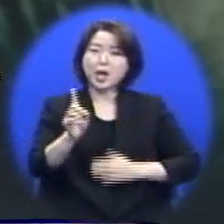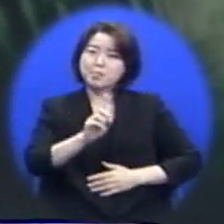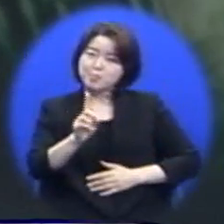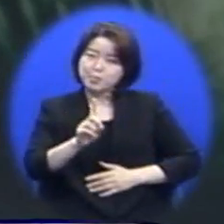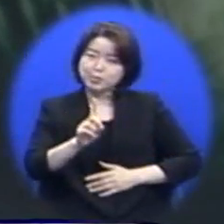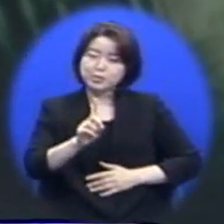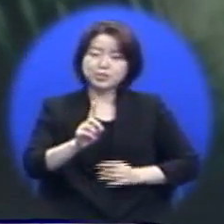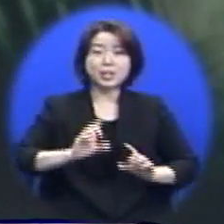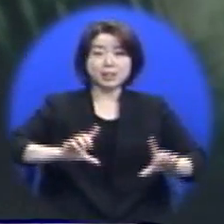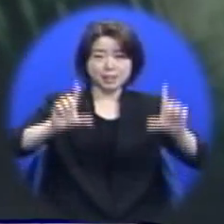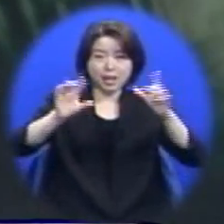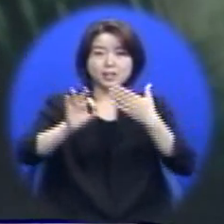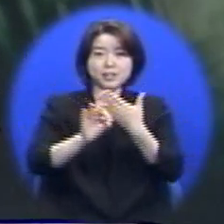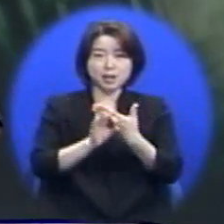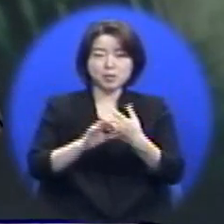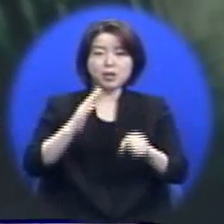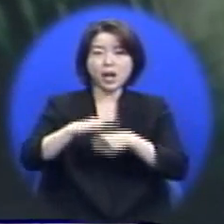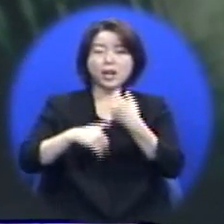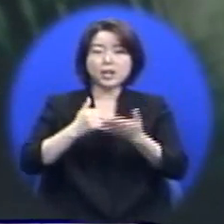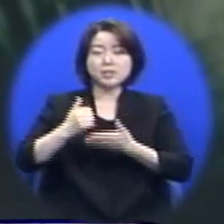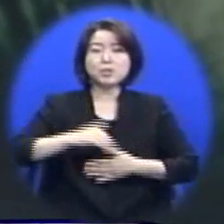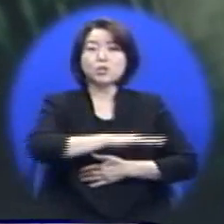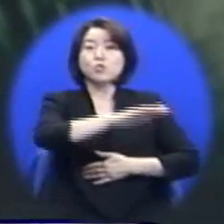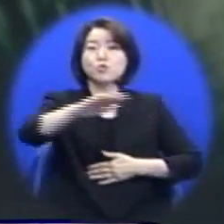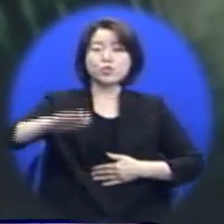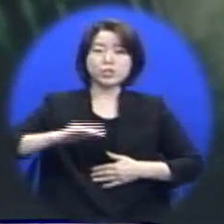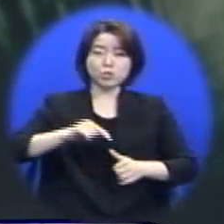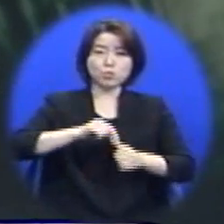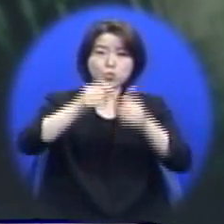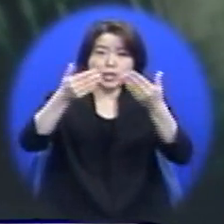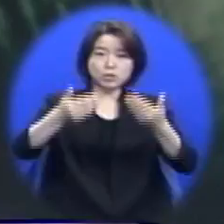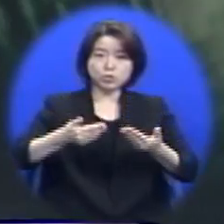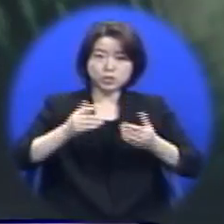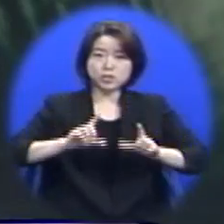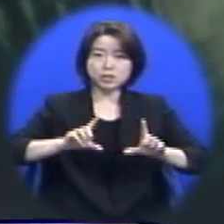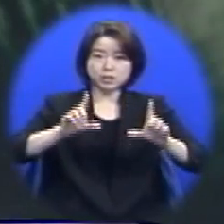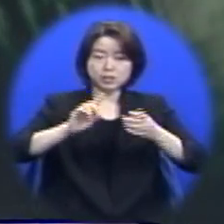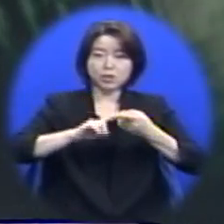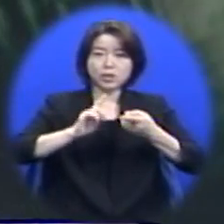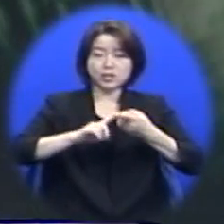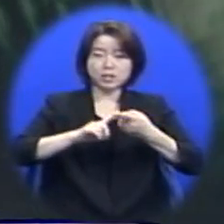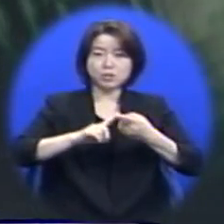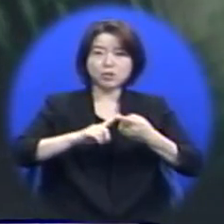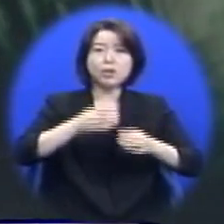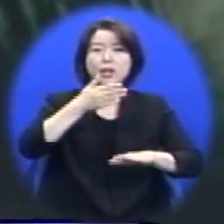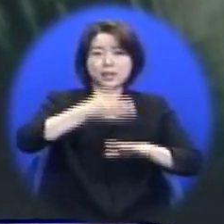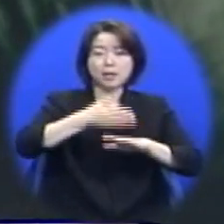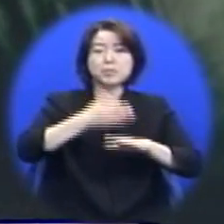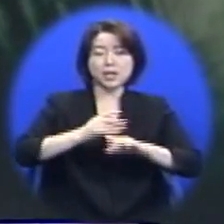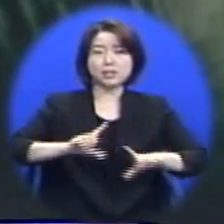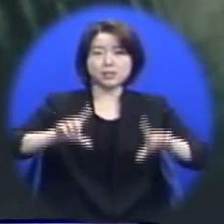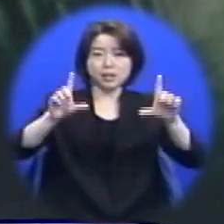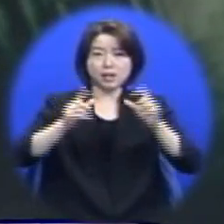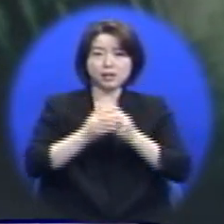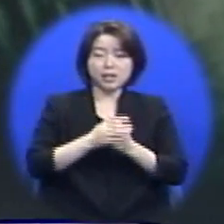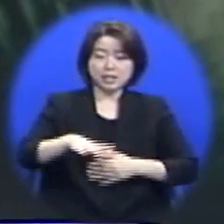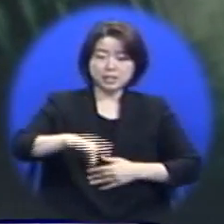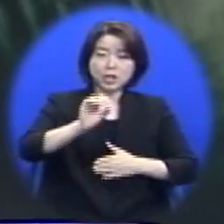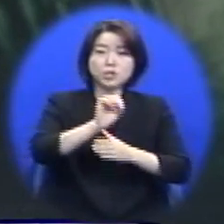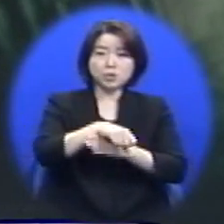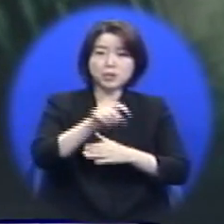하면 하나님이 우리를 구원해 주신 것에 대해서 감사하는 날입니다. 첫 열매가 그런 의미가 있어요.